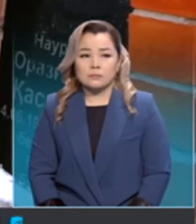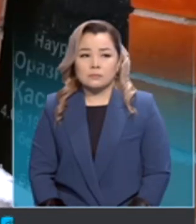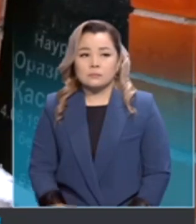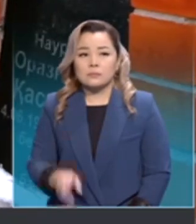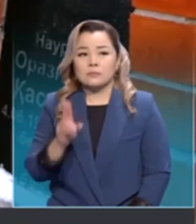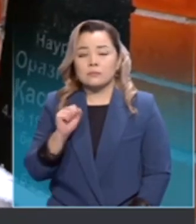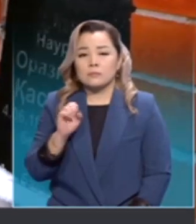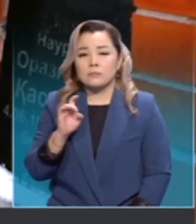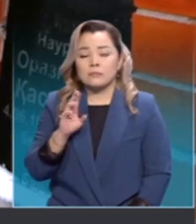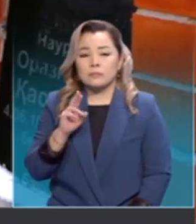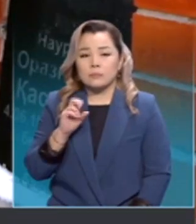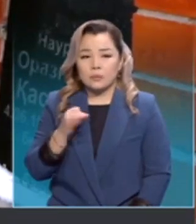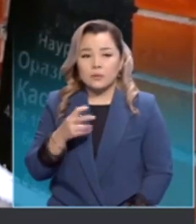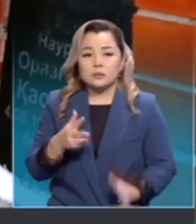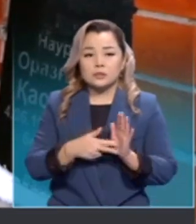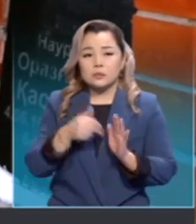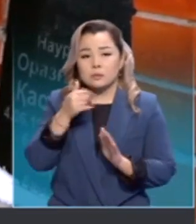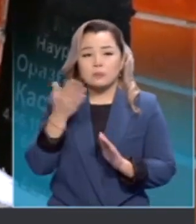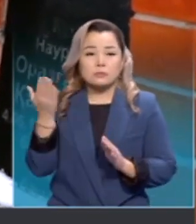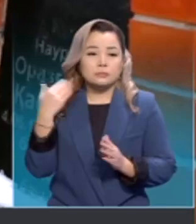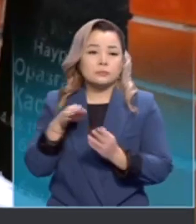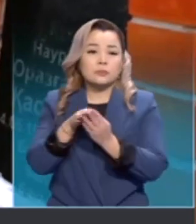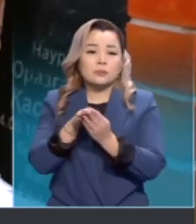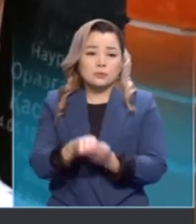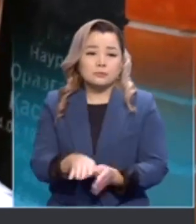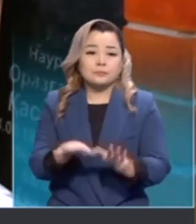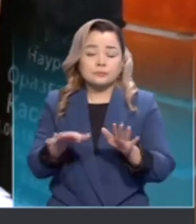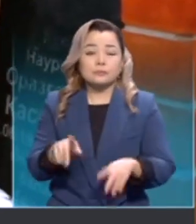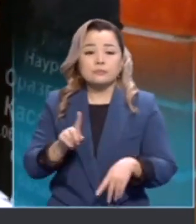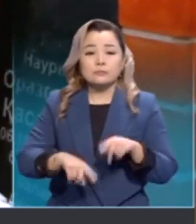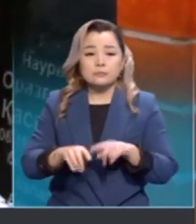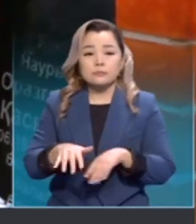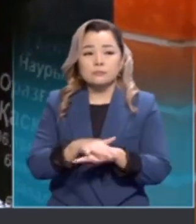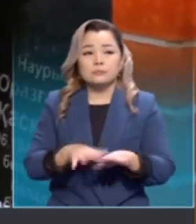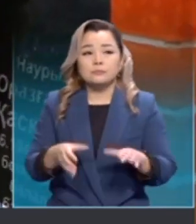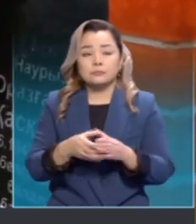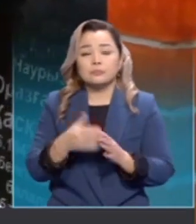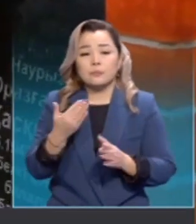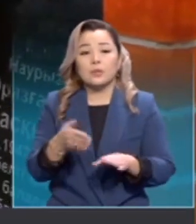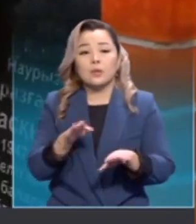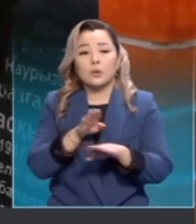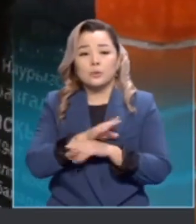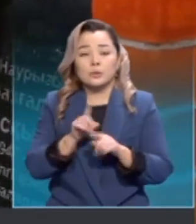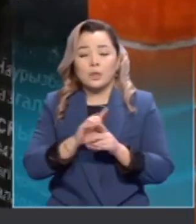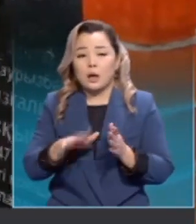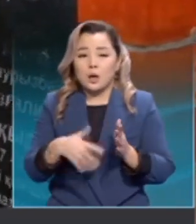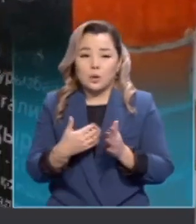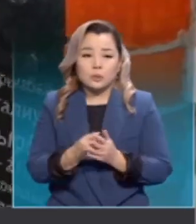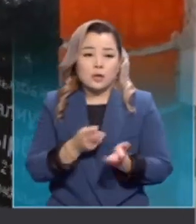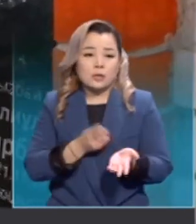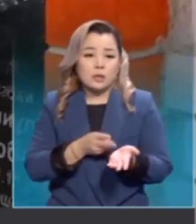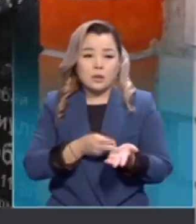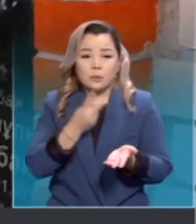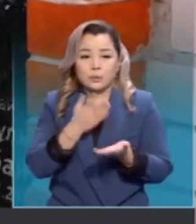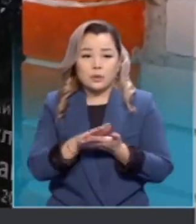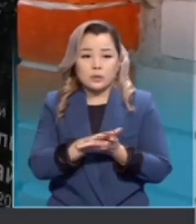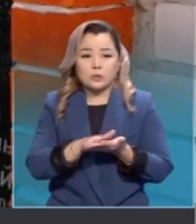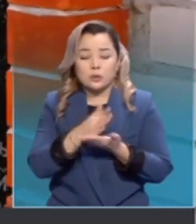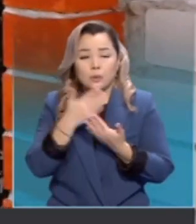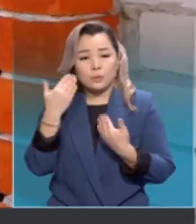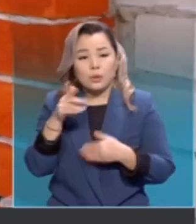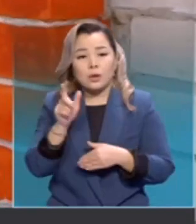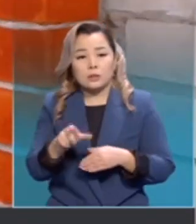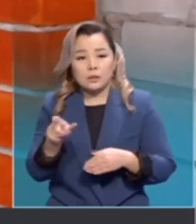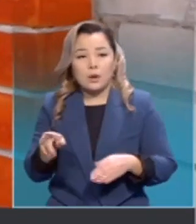Қасқырбай Оразғалиұлы 8 жыл бұрын дәл осы қорымға жерленген, алайда туыстары оның қайтыс болғанын әлі күнге дейін дәлелдей алмай жүр. Тіпті белгісіз